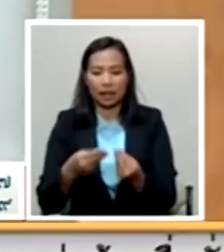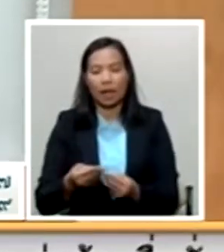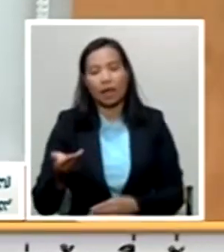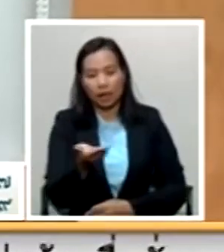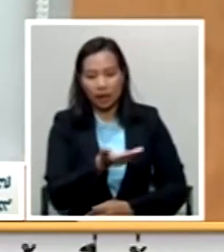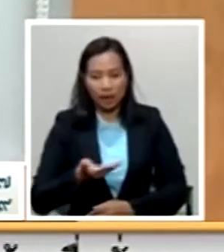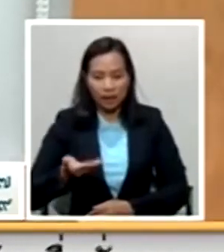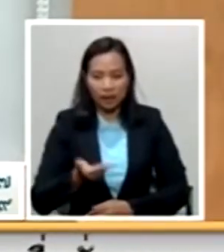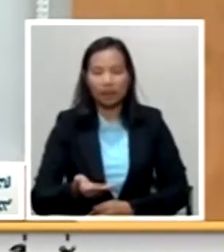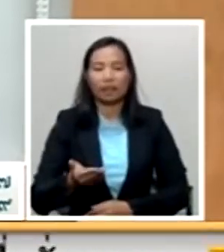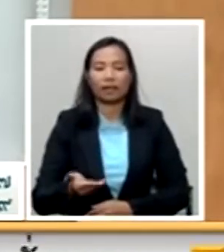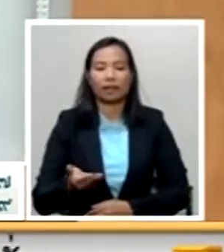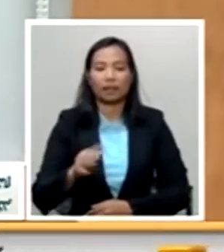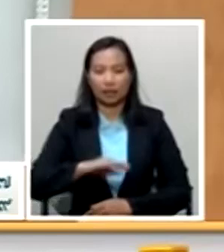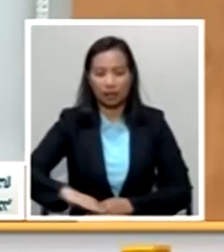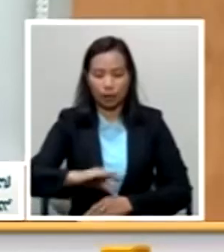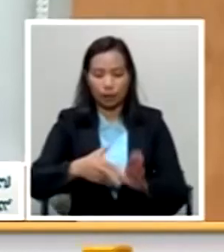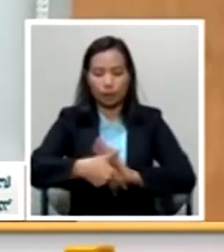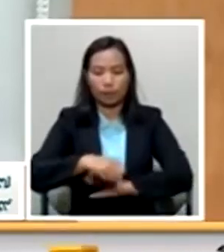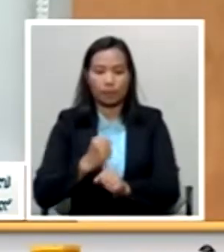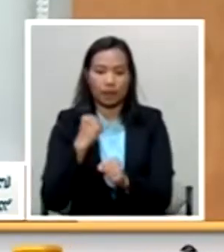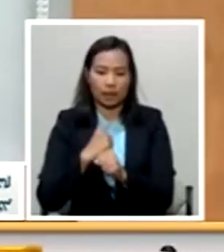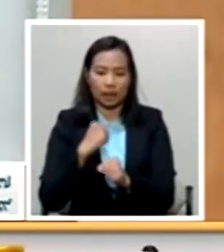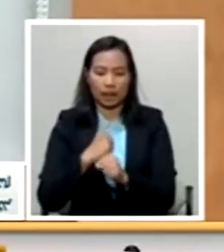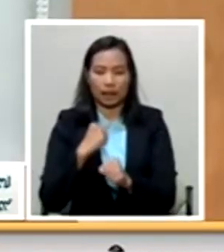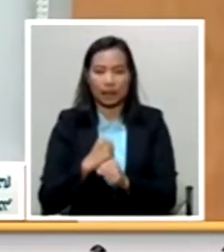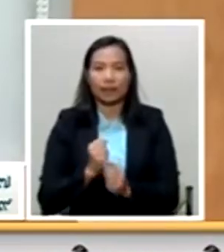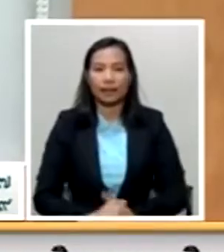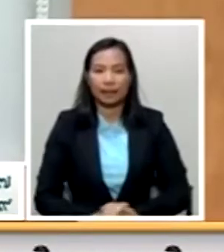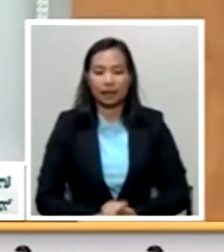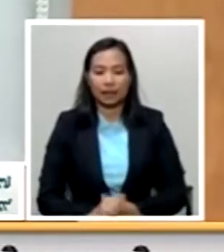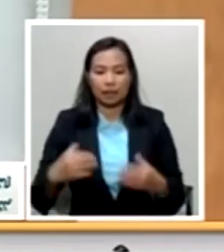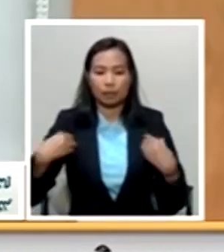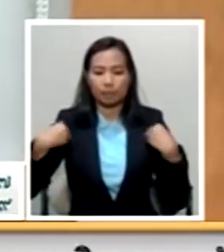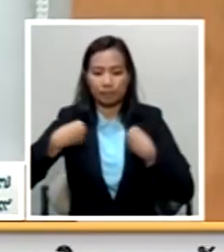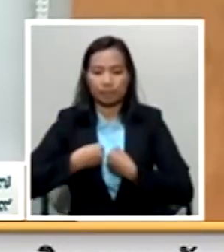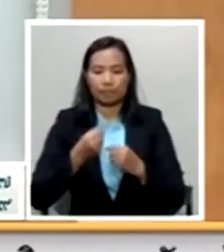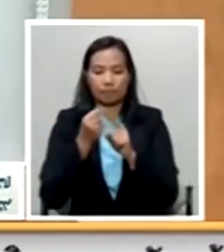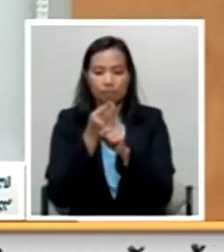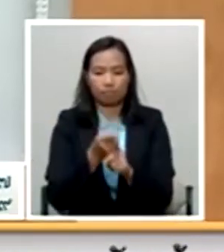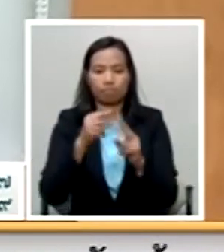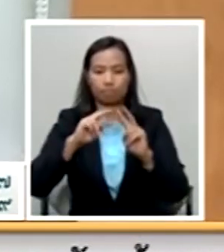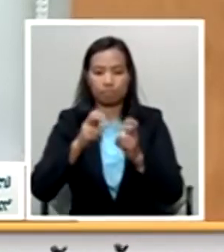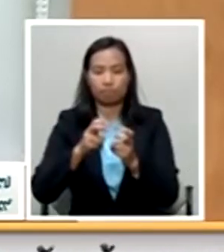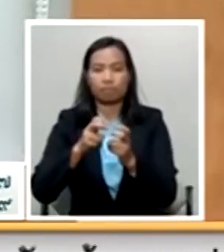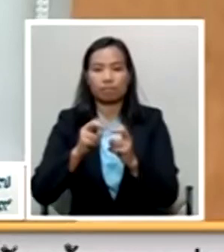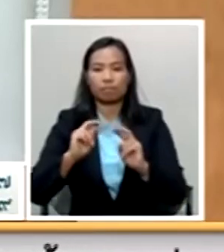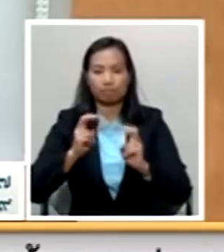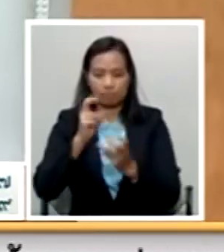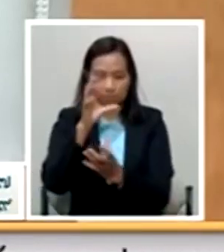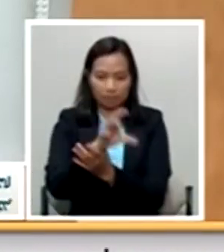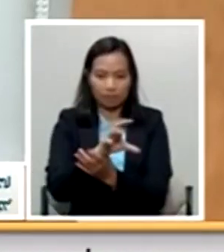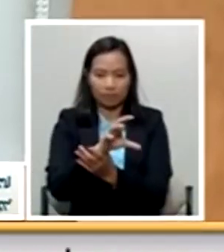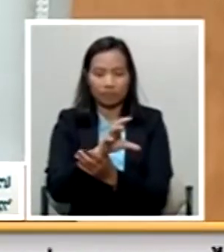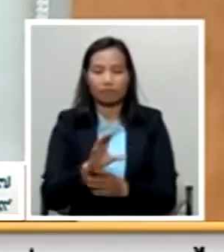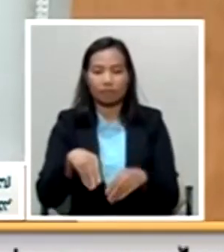าขอให้ปฏิบัติไม่ใช่ตามที่ผมบอกนะครับแต่ตามข้อบังคับที่พวกเราอนุมัติไปอีกประการหนึ่งก็